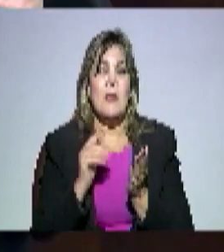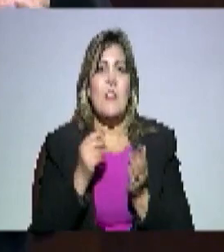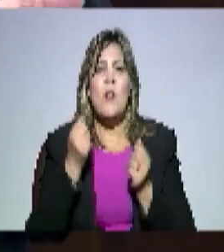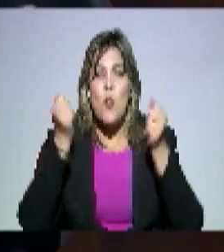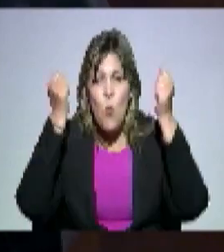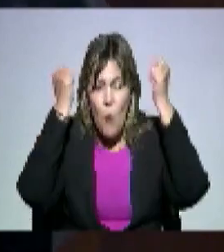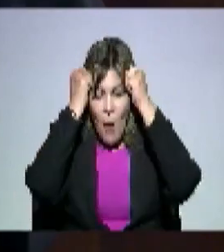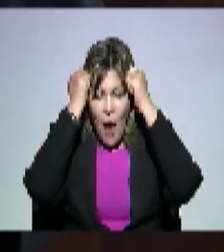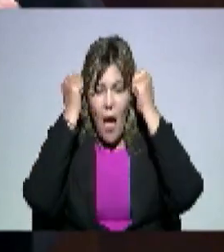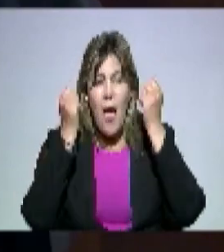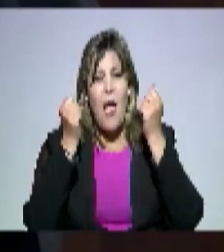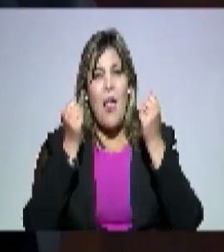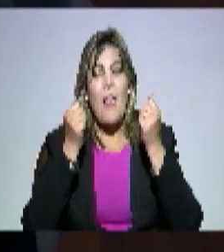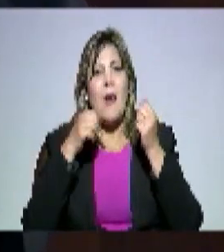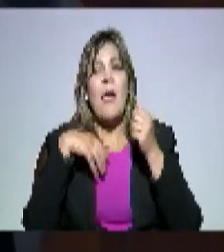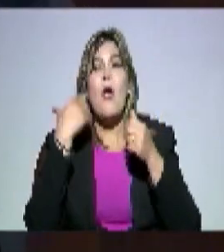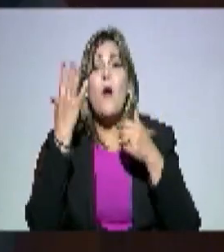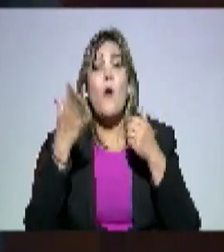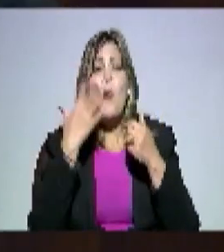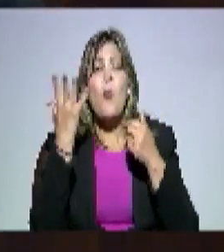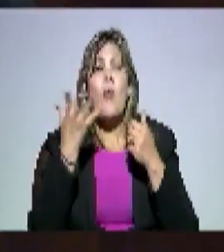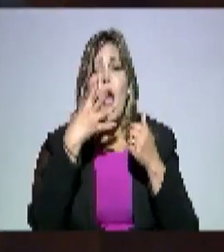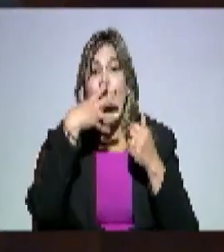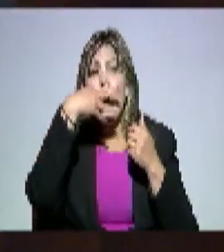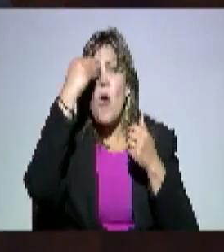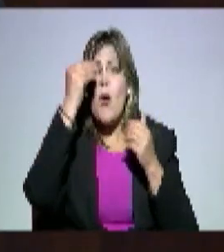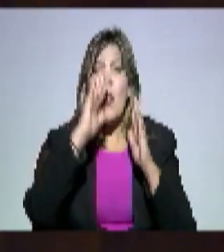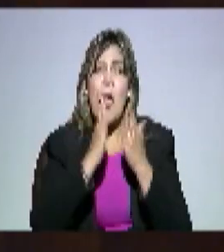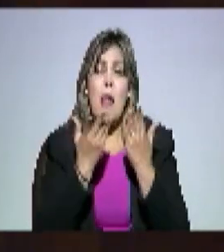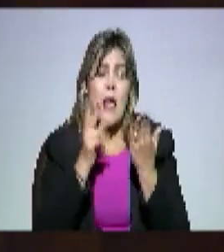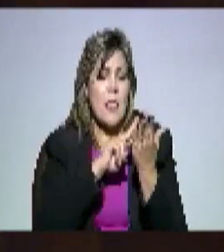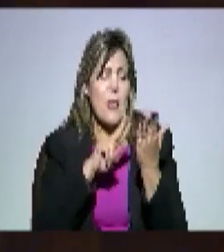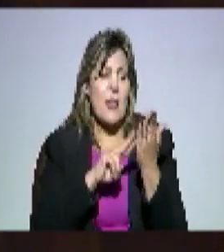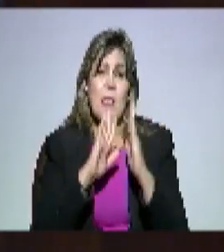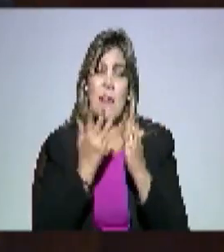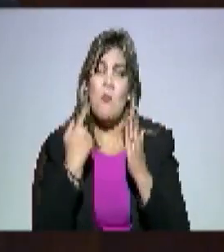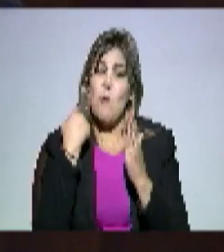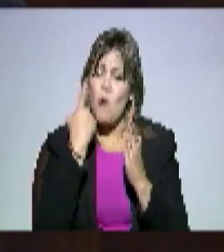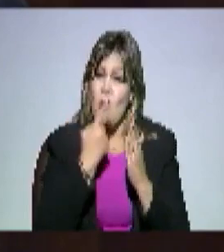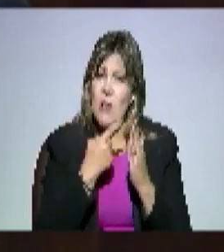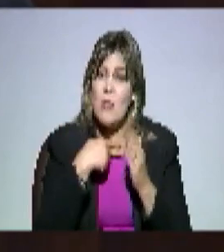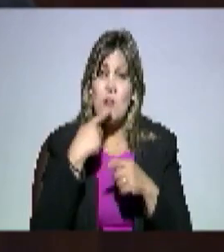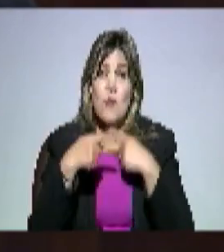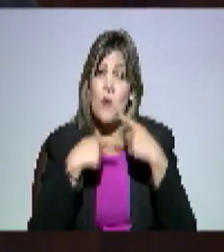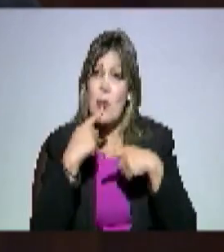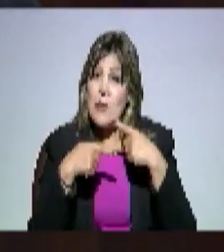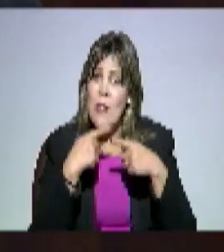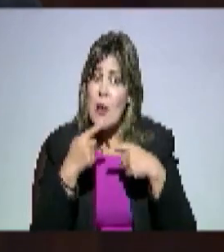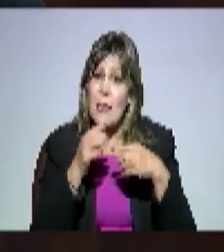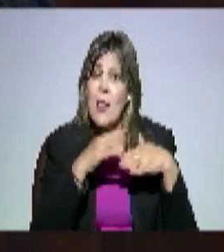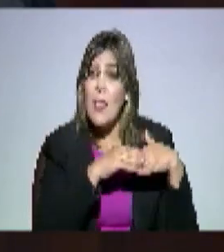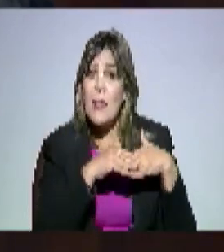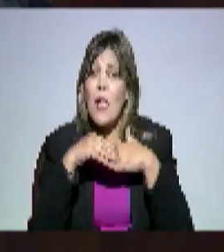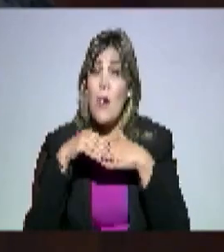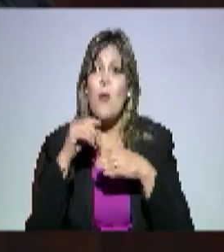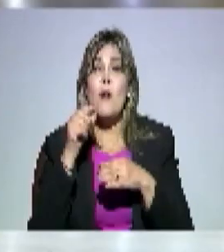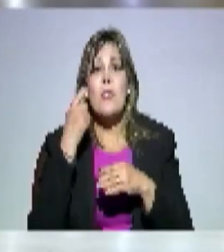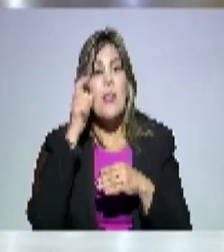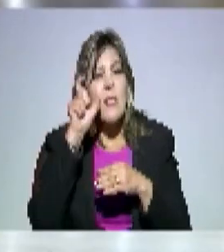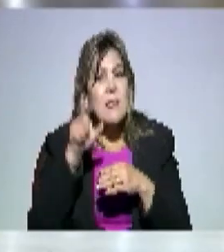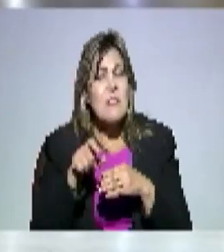والتوبه الممارسات الروحيه المستمره وقرايه الانجيل طبعا كل دي ممارسات تقود الانسان الى